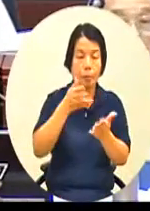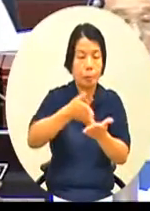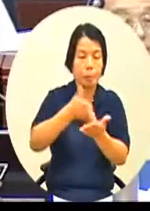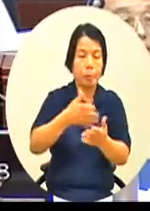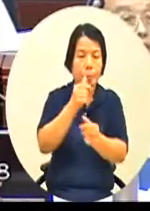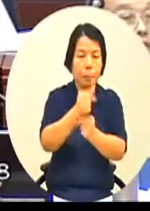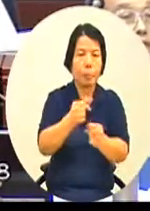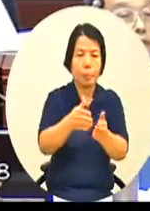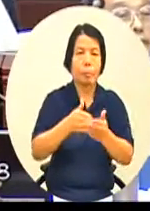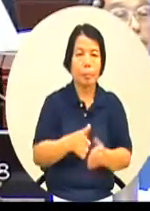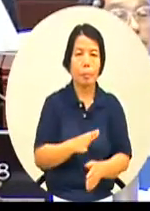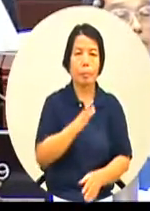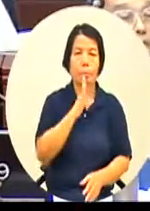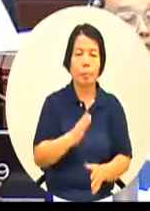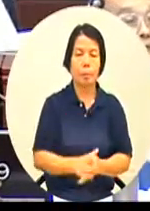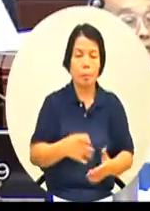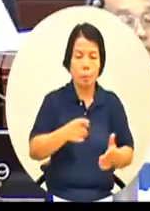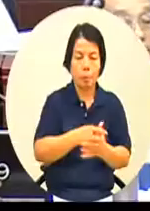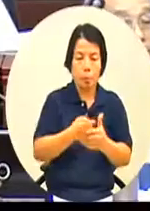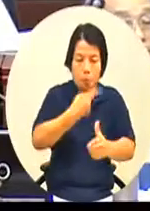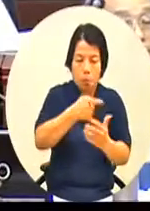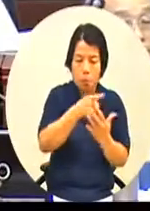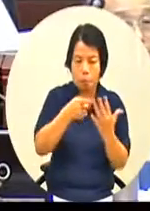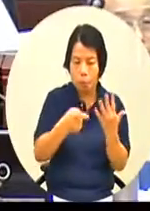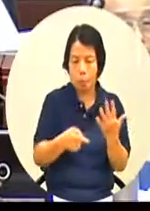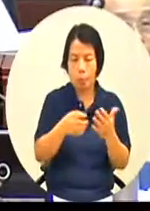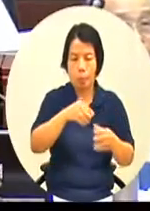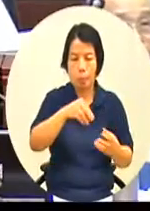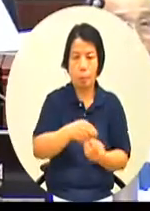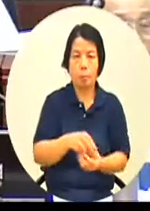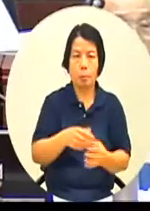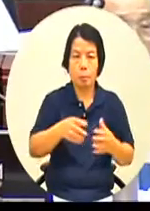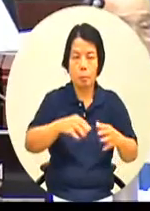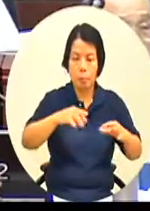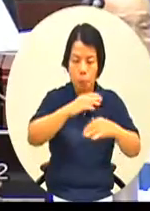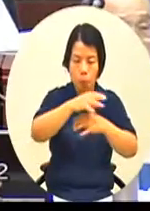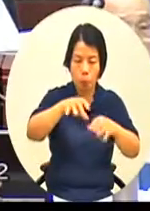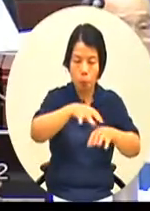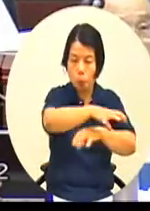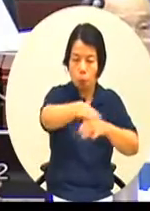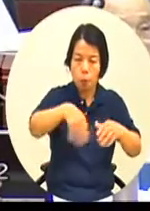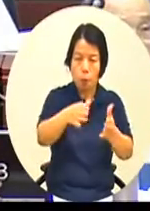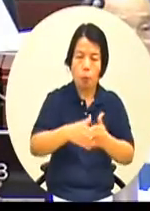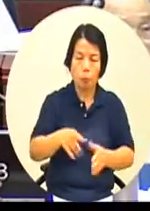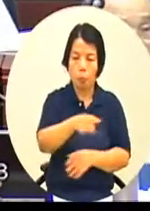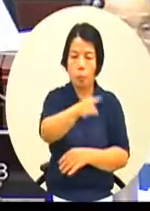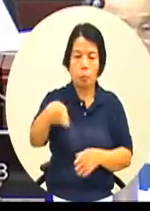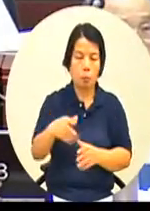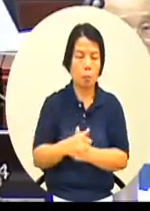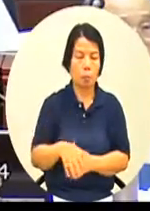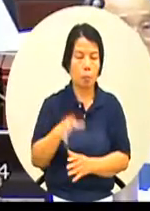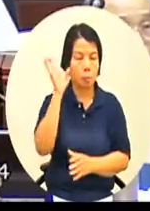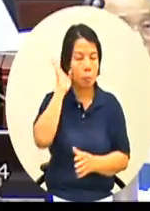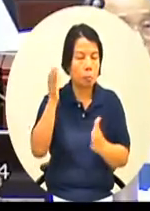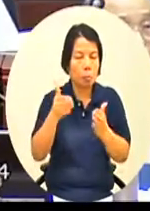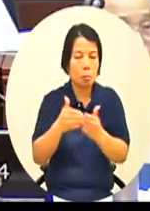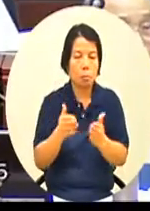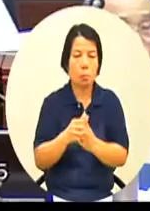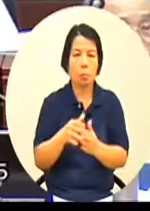是一个 priority， 就是优先顺序的调整，而且在某些地方本来一些不被听到的阶级的声